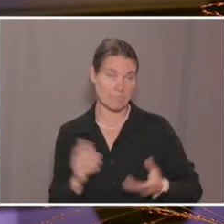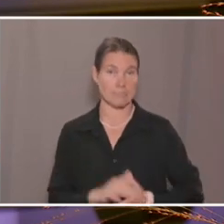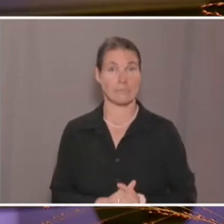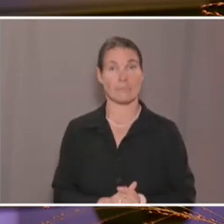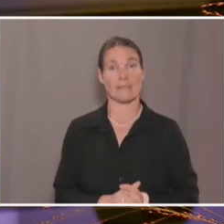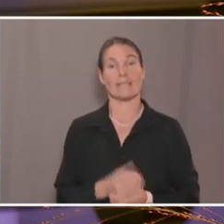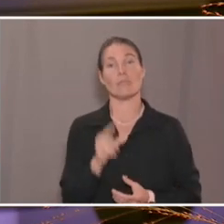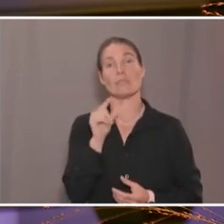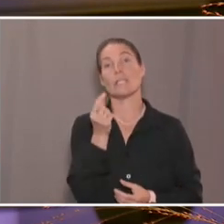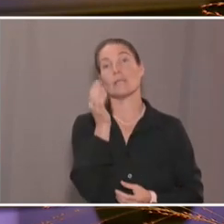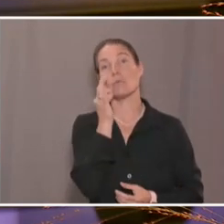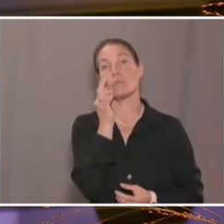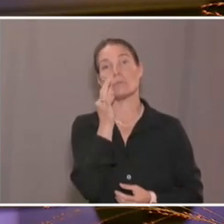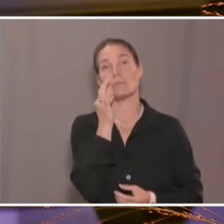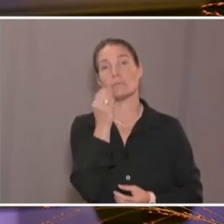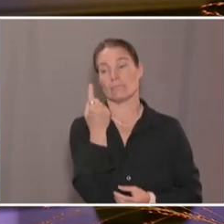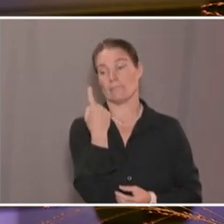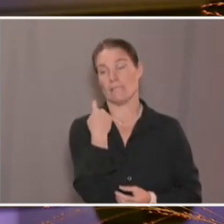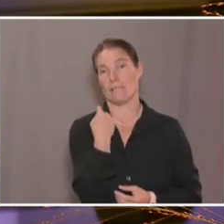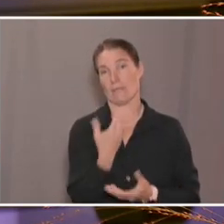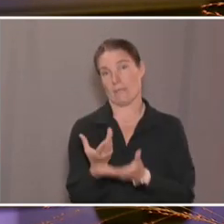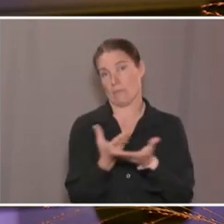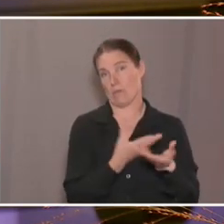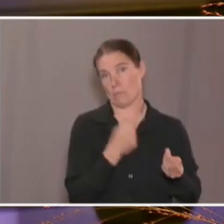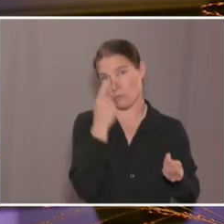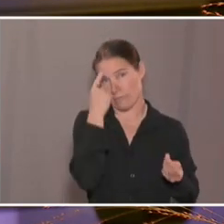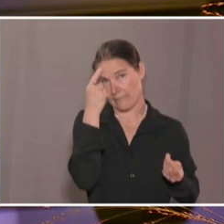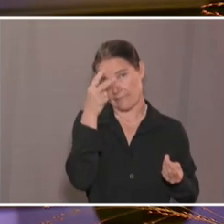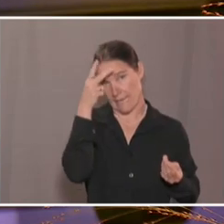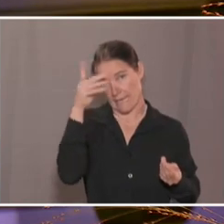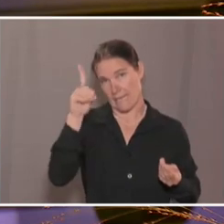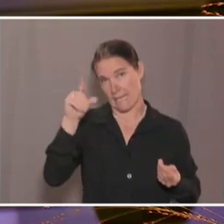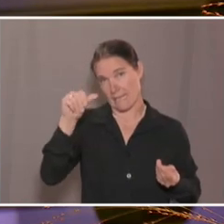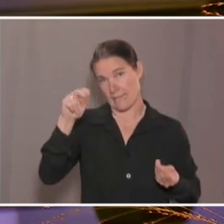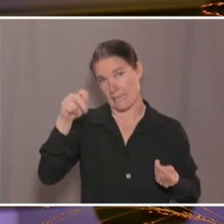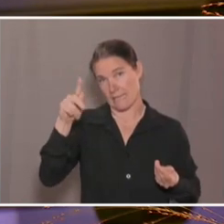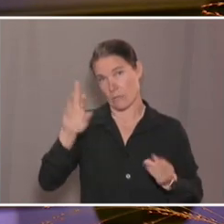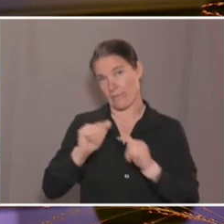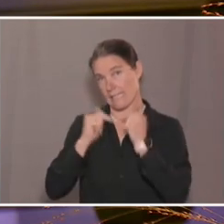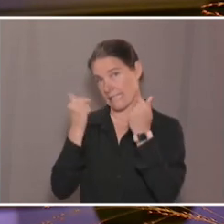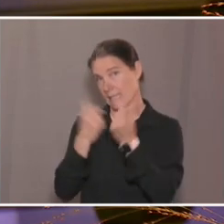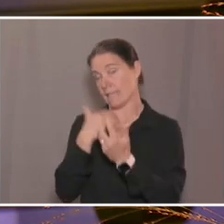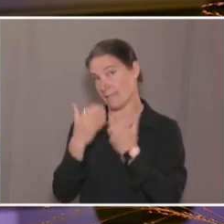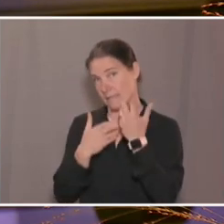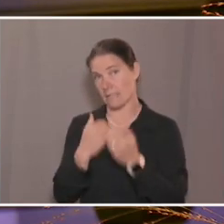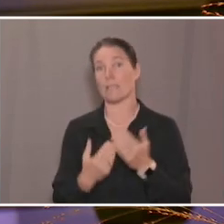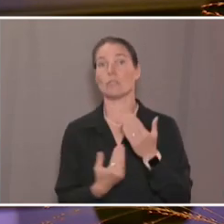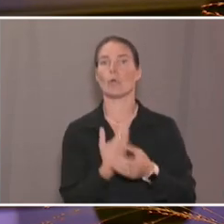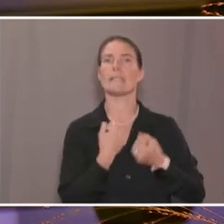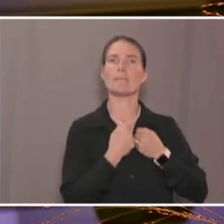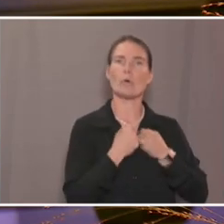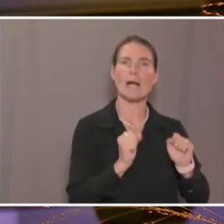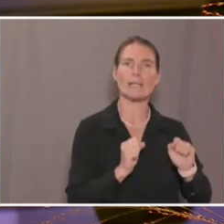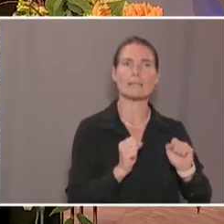wenigen Minuten Uwe Danker und sein Team sagen. Denn die naheliegende Frage, wo die neuen Demokraten eigentlich alle hergekommen